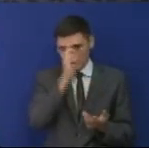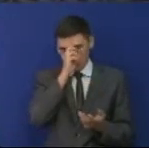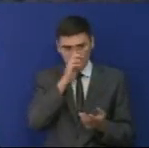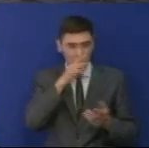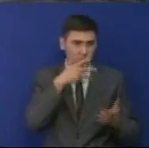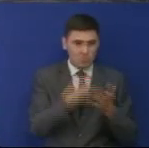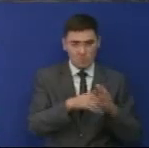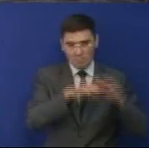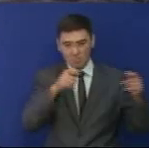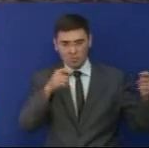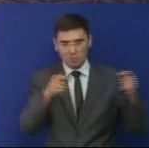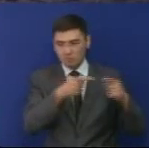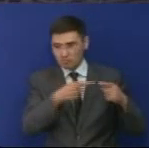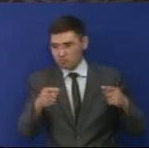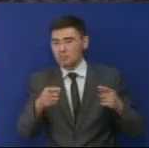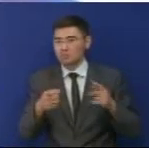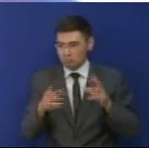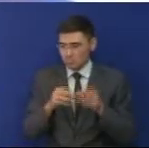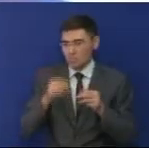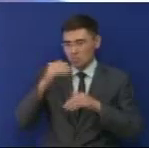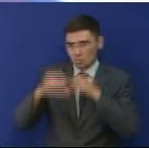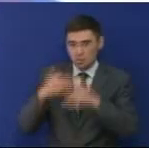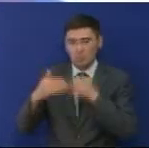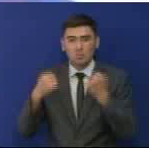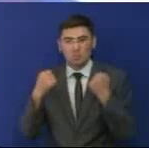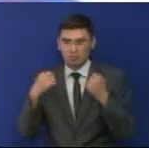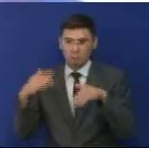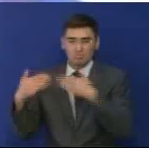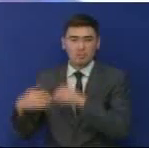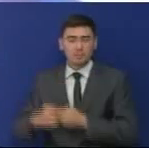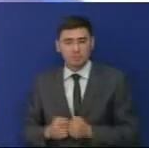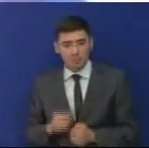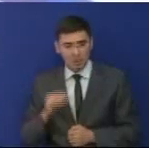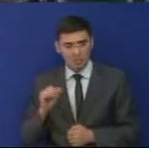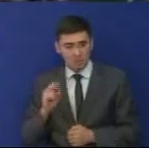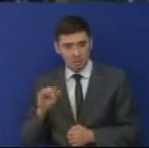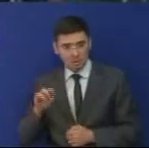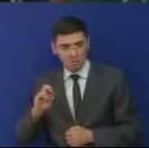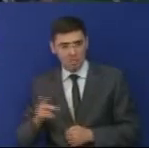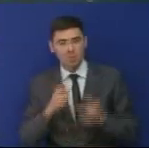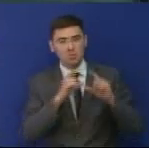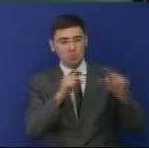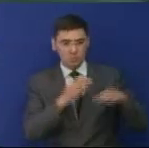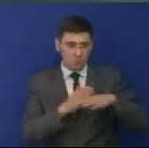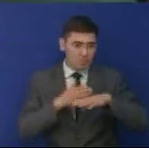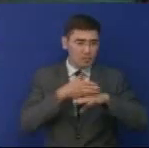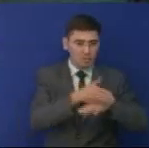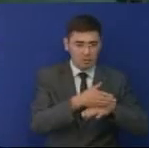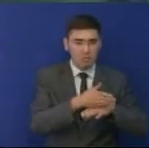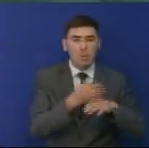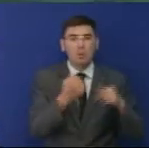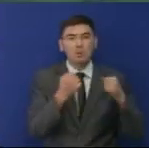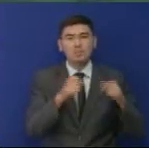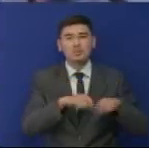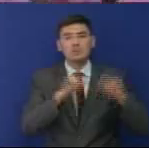которая стала независимым государством. Жаксалык Ушкемпиров лично обошел спортивную академию. Комплекс был открыт в 2002